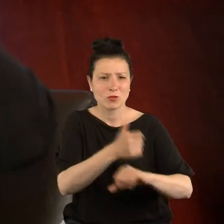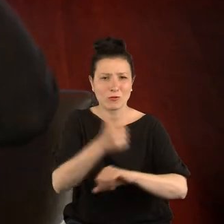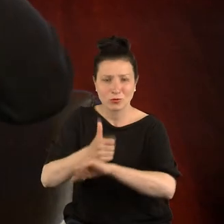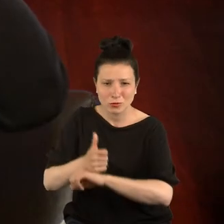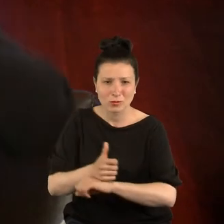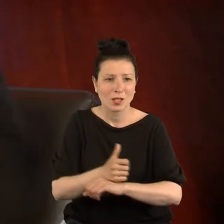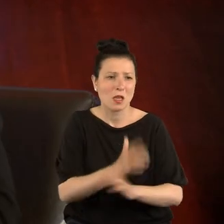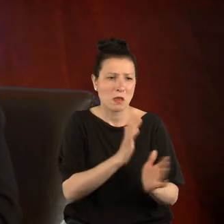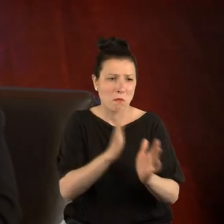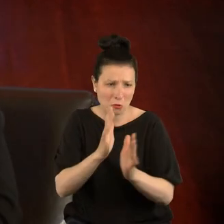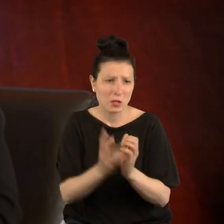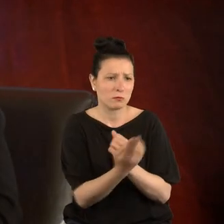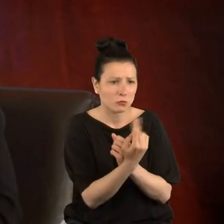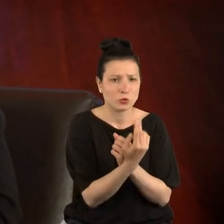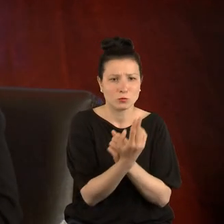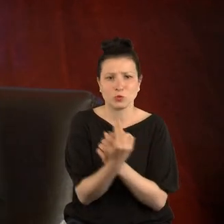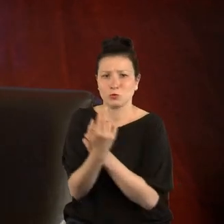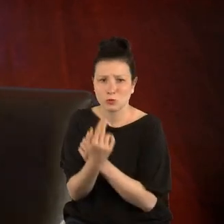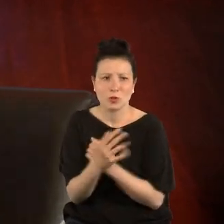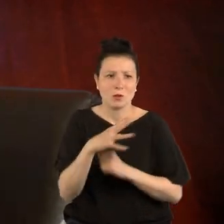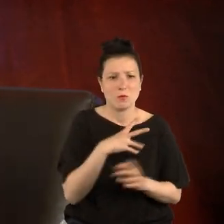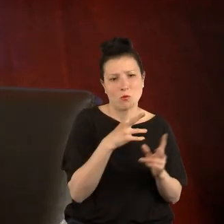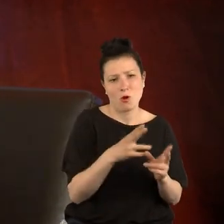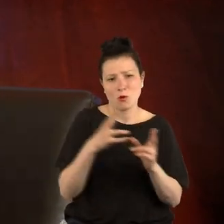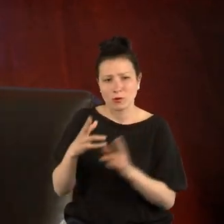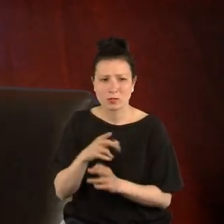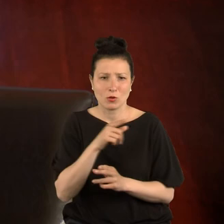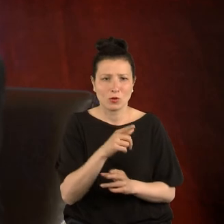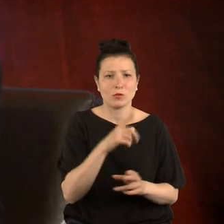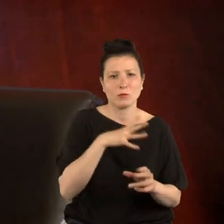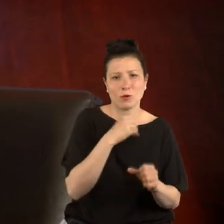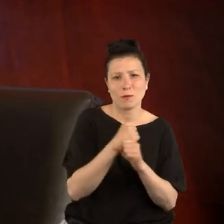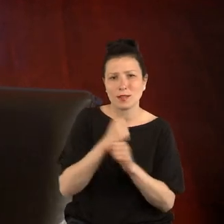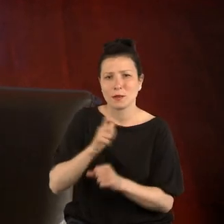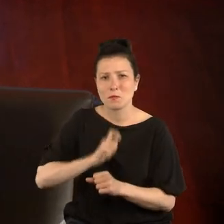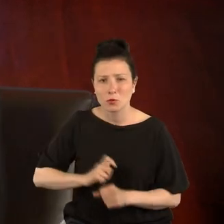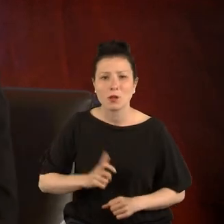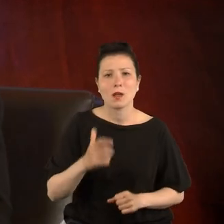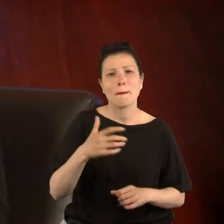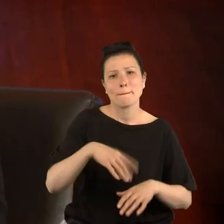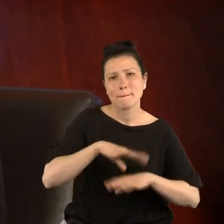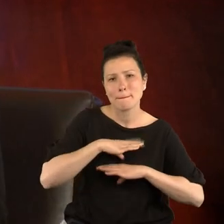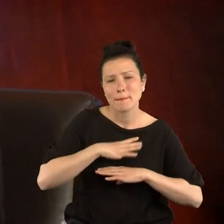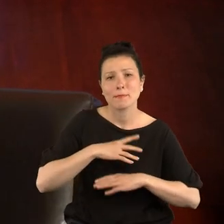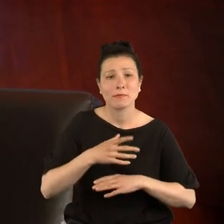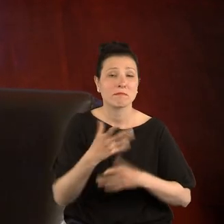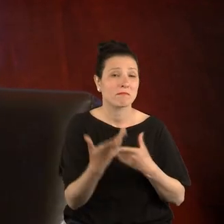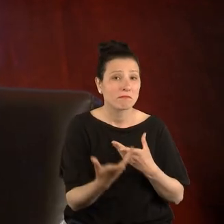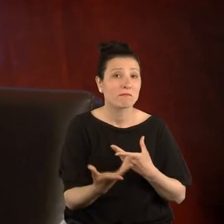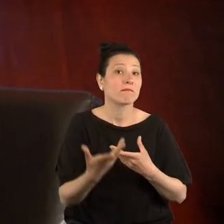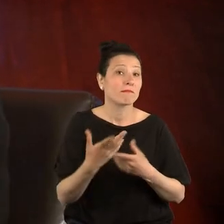tak prawie po kolei wszyscy by pracowali przez jakiś czas w naszym Bonie. Marzenka, która tłumaczy,